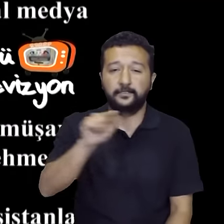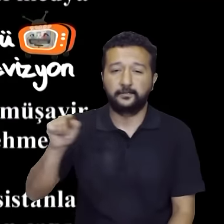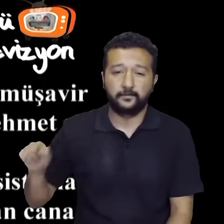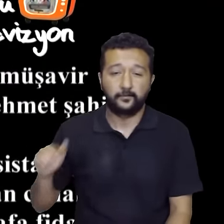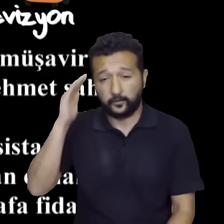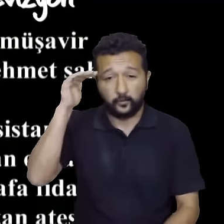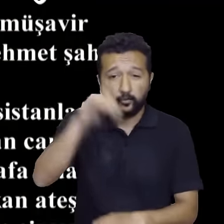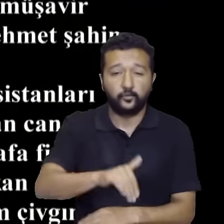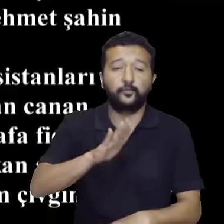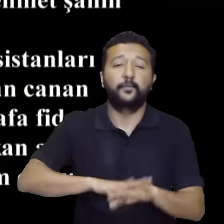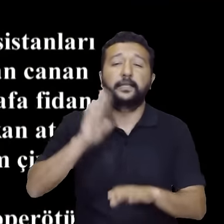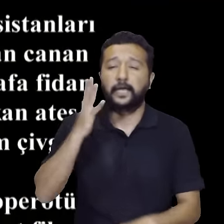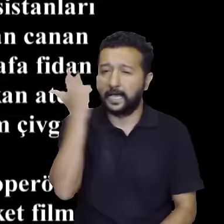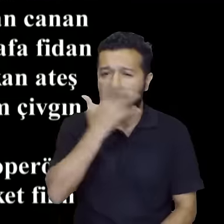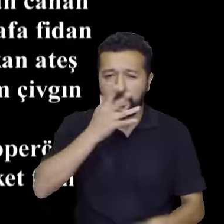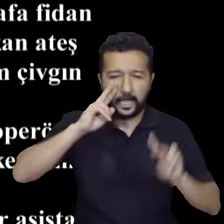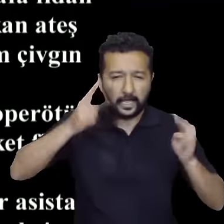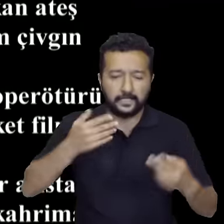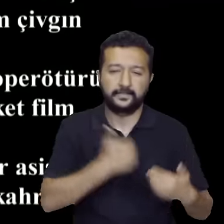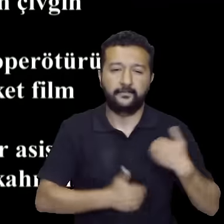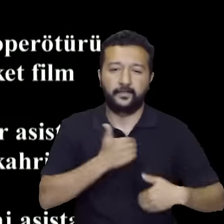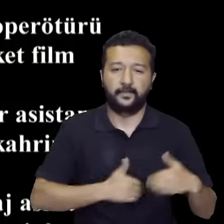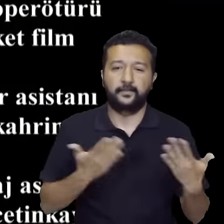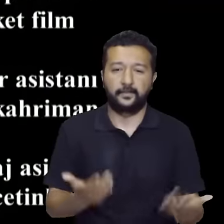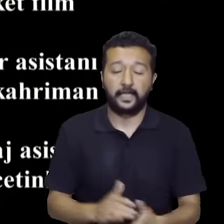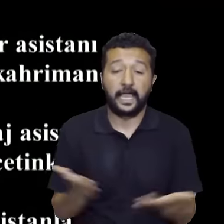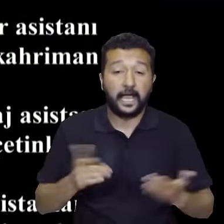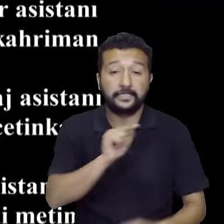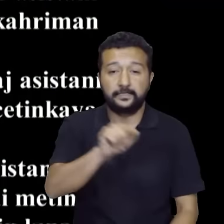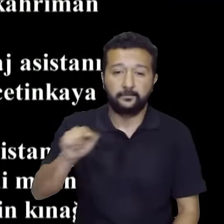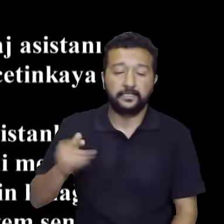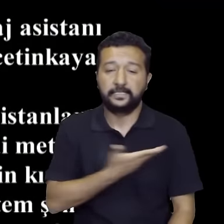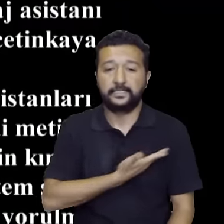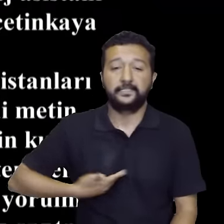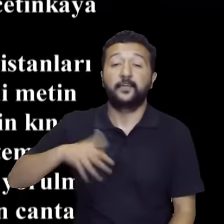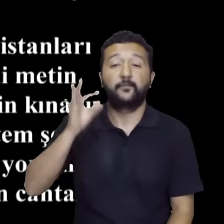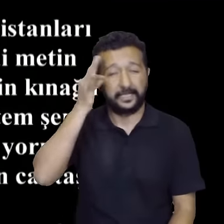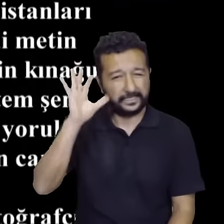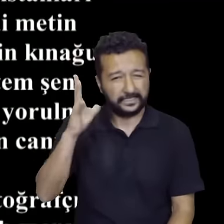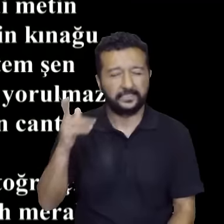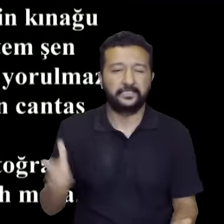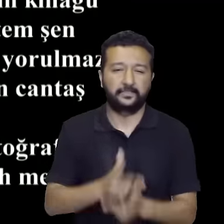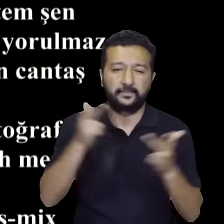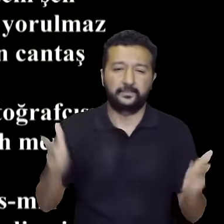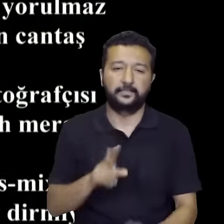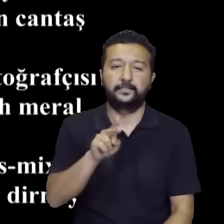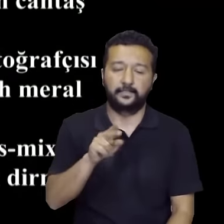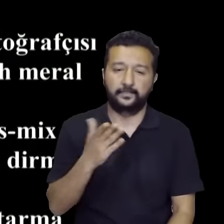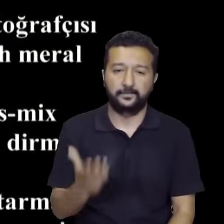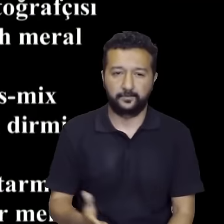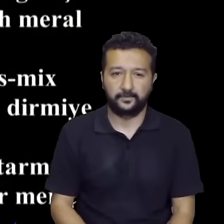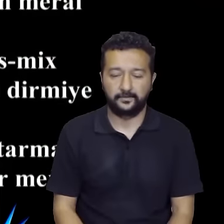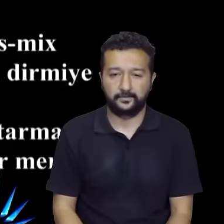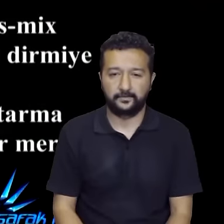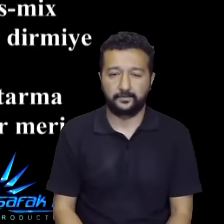Metin Balakoğlu, yapımcı Çağrı Bingüller, Başak Bingüller. Tüm Gürses fotoğrafı üstünde hangimiz sevmedik? Saygı ve özlemlenmiyoruz yazıyor.